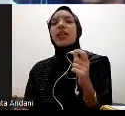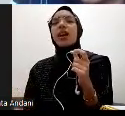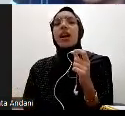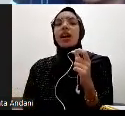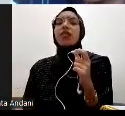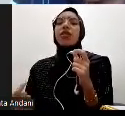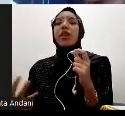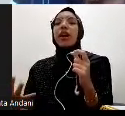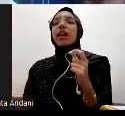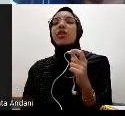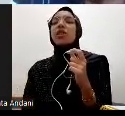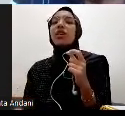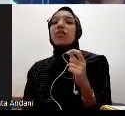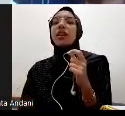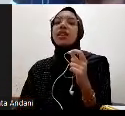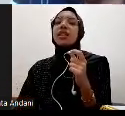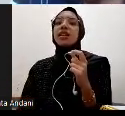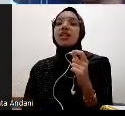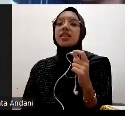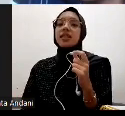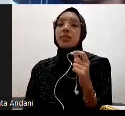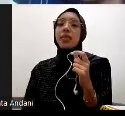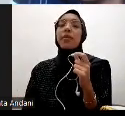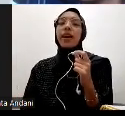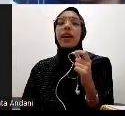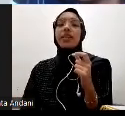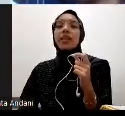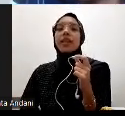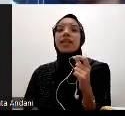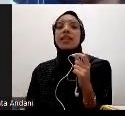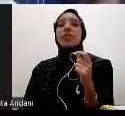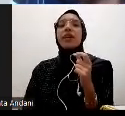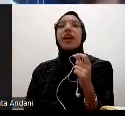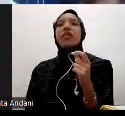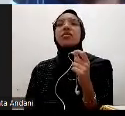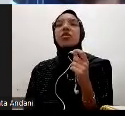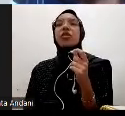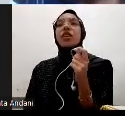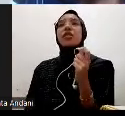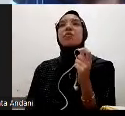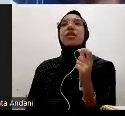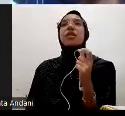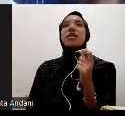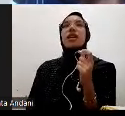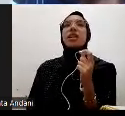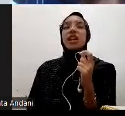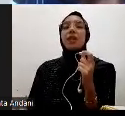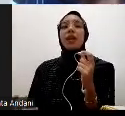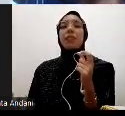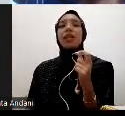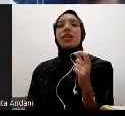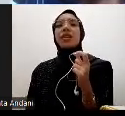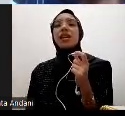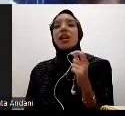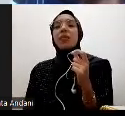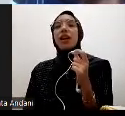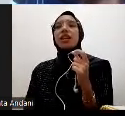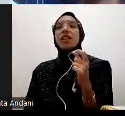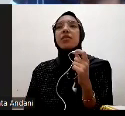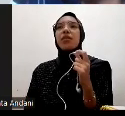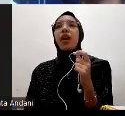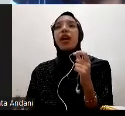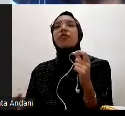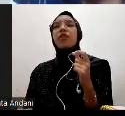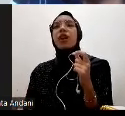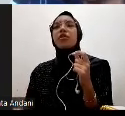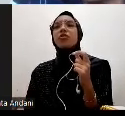saat handphone mereka itu tidak berada di sebelah mereka, tidak berada di sisi mereka. Contohnya seperti saat di kamar mandi, mereka tidak